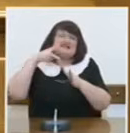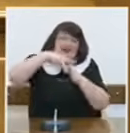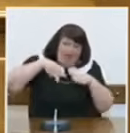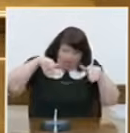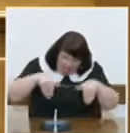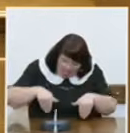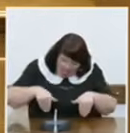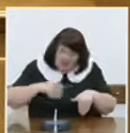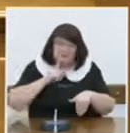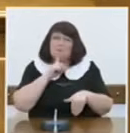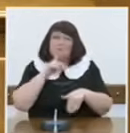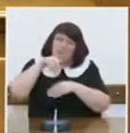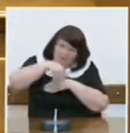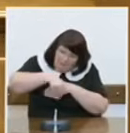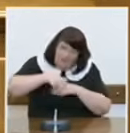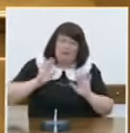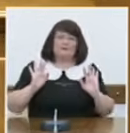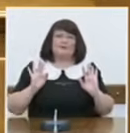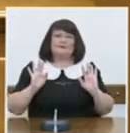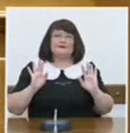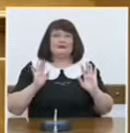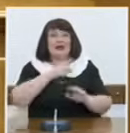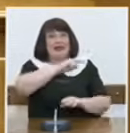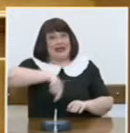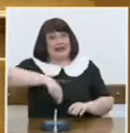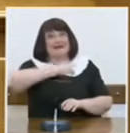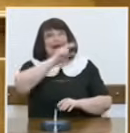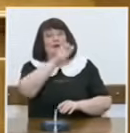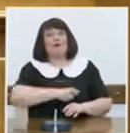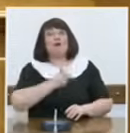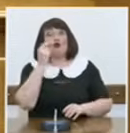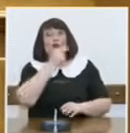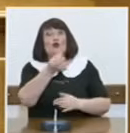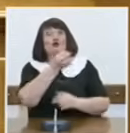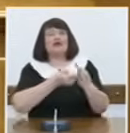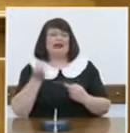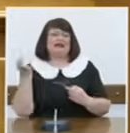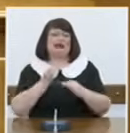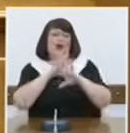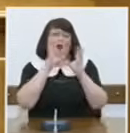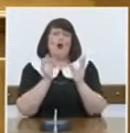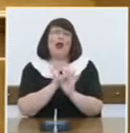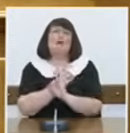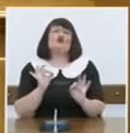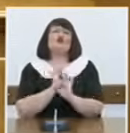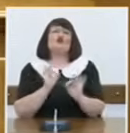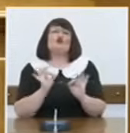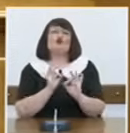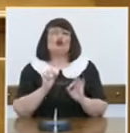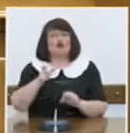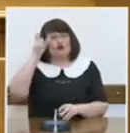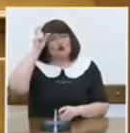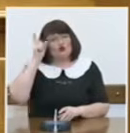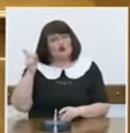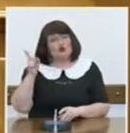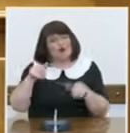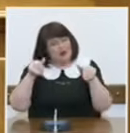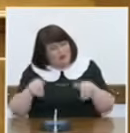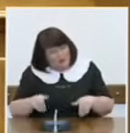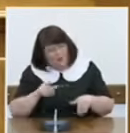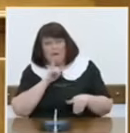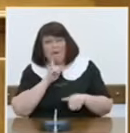καλά. Τα κάναμε όλα καλά. Τέλεια τα κάναμε στην εξωτερική πολιτική. Όλα βαίνουν καλώς. Η Τουρκία σοφρονίστηκε. Οι Σκοπιανοί τους